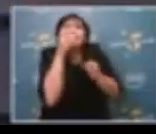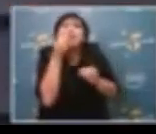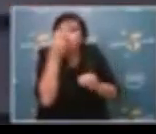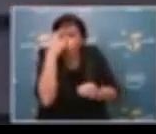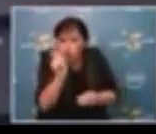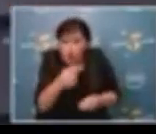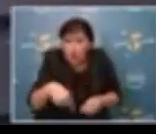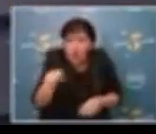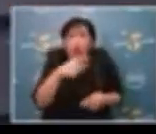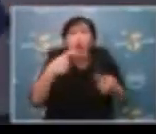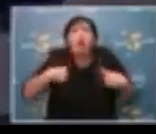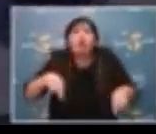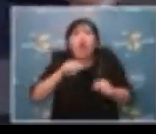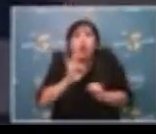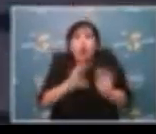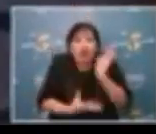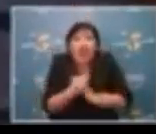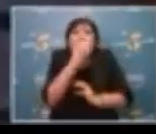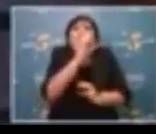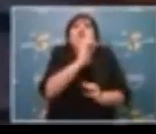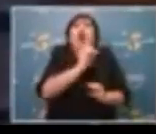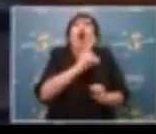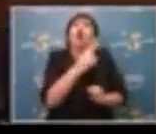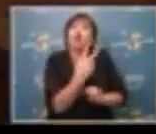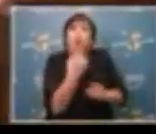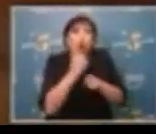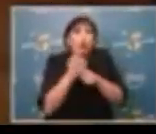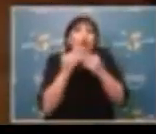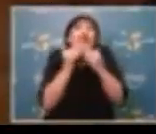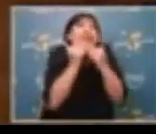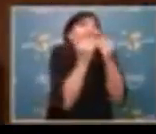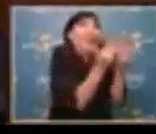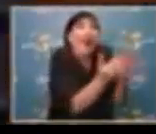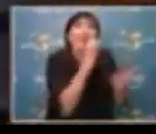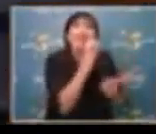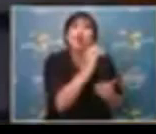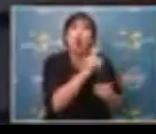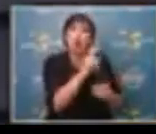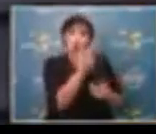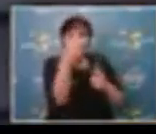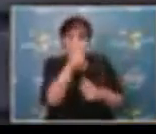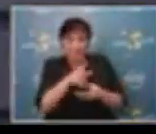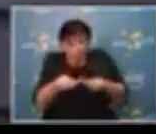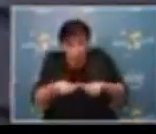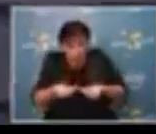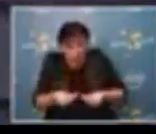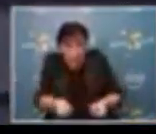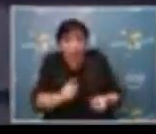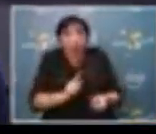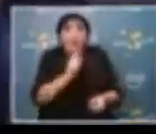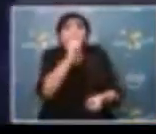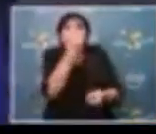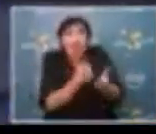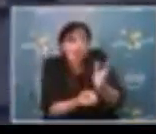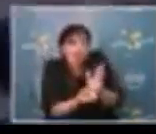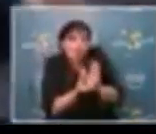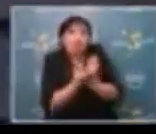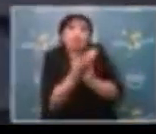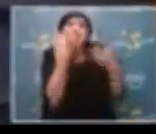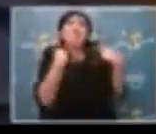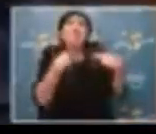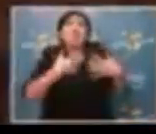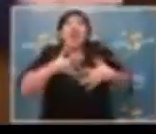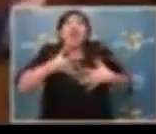siamo nati dalla CO2, dovremmo ringraziare la CO2 quando dal magma è uscito il primo essere vivente che